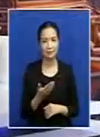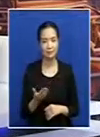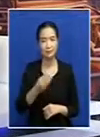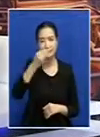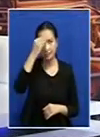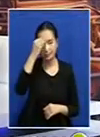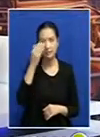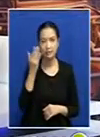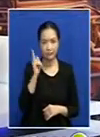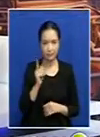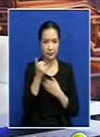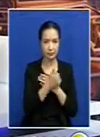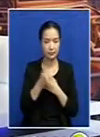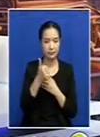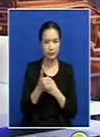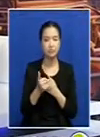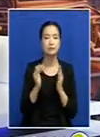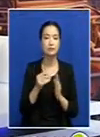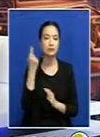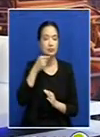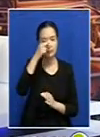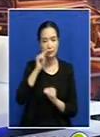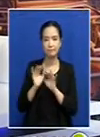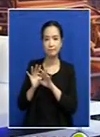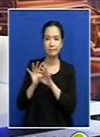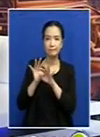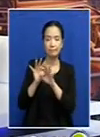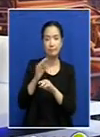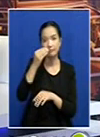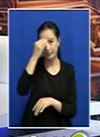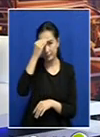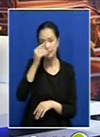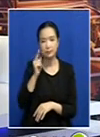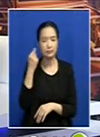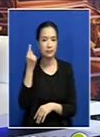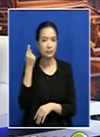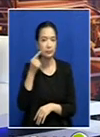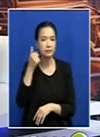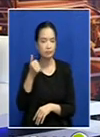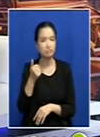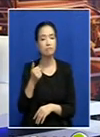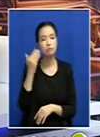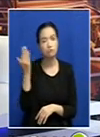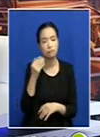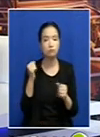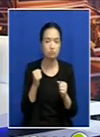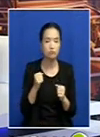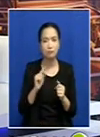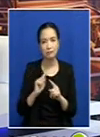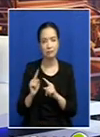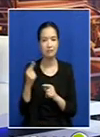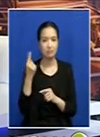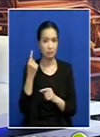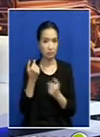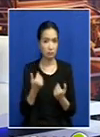ญี่ปุ่นถือว่าเป็นอีกหนึ่งประเทศยอดนิยมของนักท่องเที่ยวไทยนะครับเขาว่ากันว่าญี่ปุ่นเนี่ยเที่ยวได้ทุกฤดูนะครับอย่างตอนนี้เข้าสู่ช่วงฤดูร้อนนะครับก็